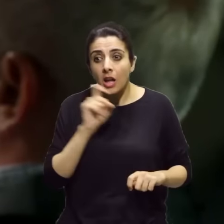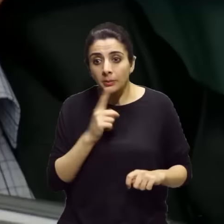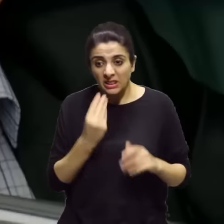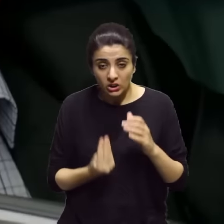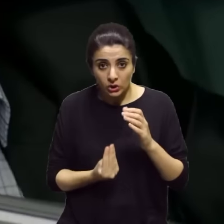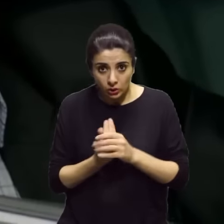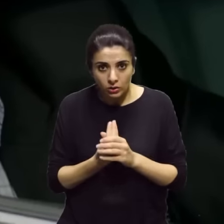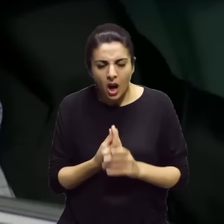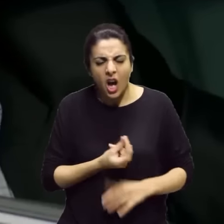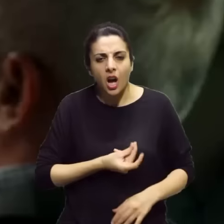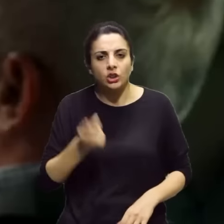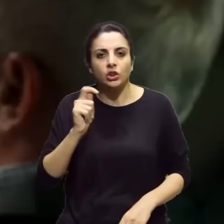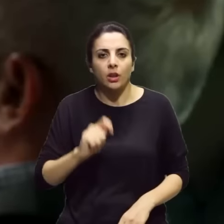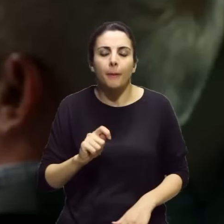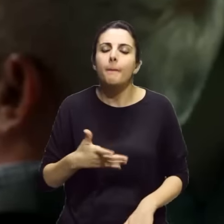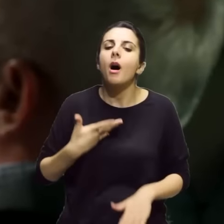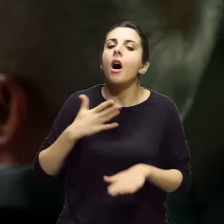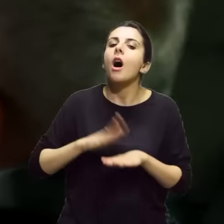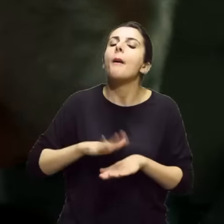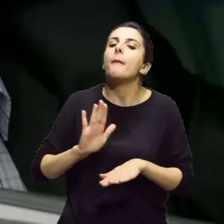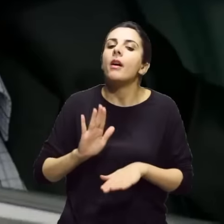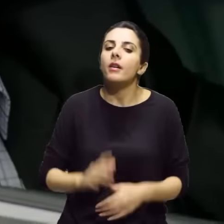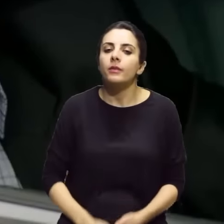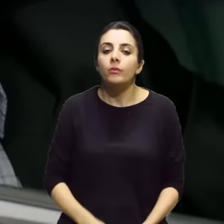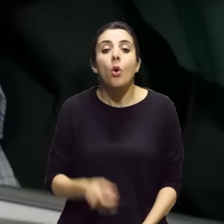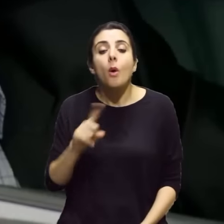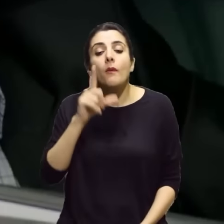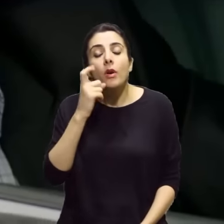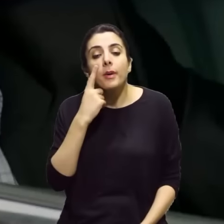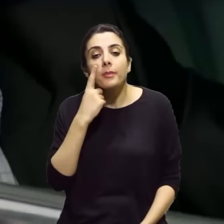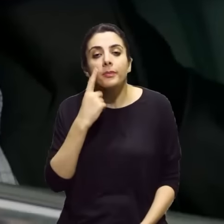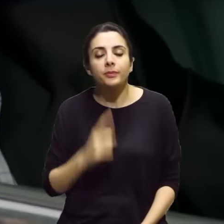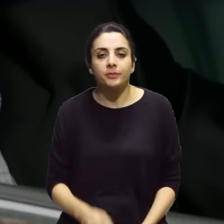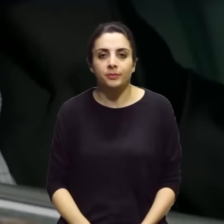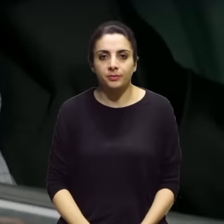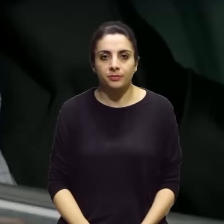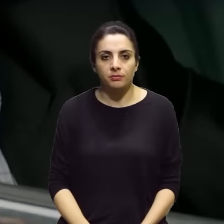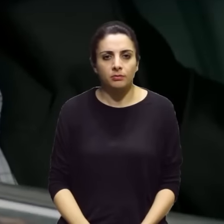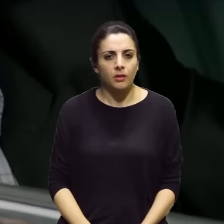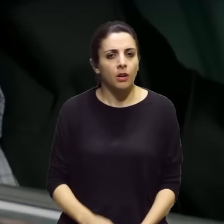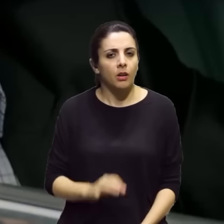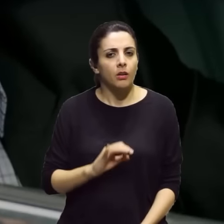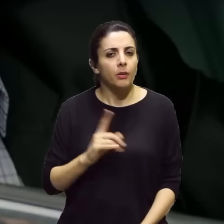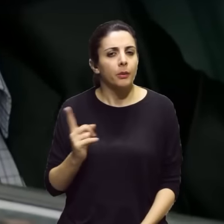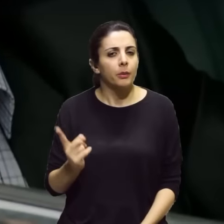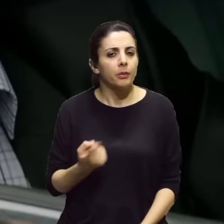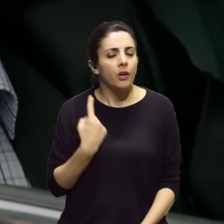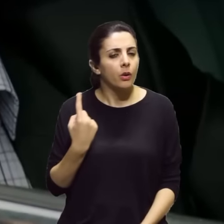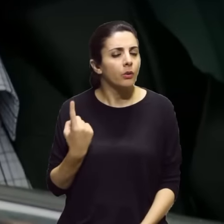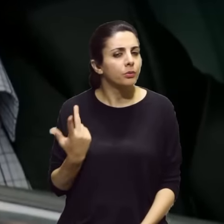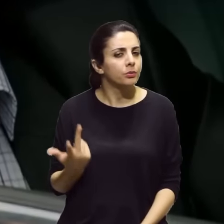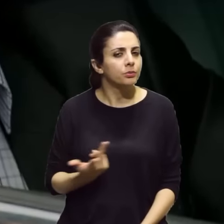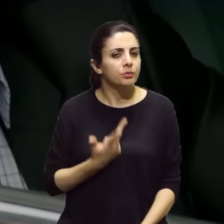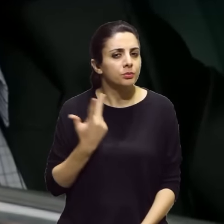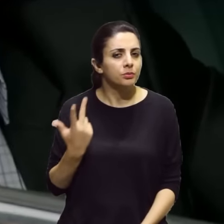aksilik olursa fırla kaç. Merak etmeyin. Öbür resme geç bak. Vay. Vay,